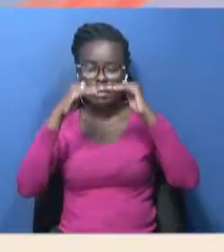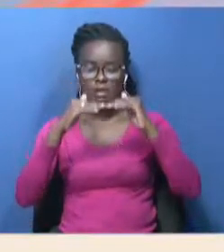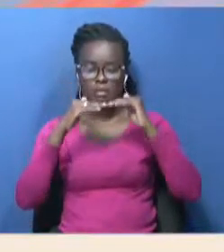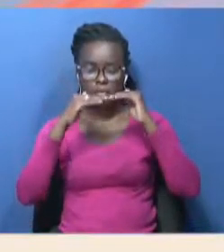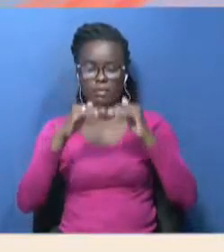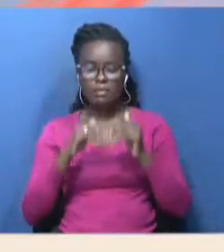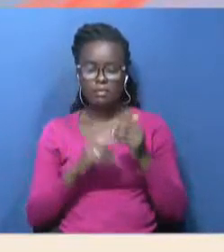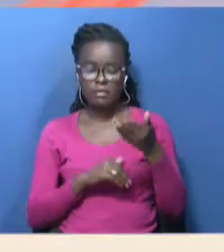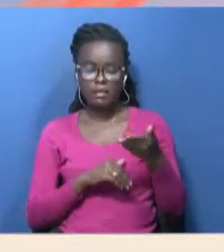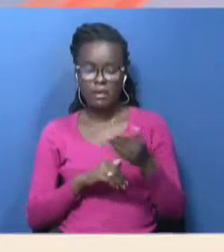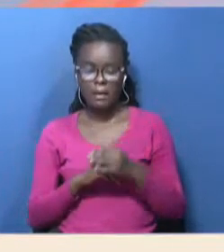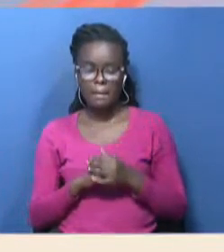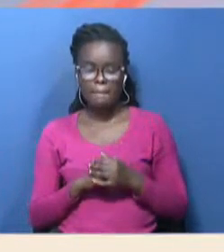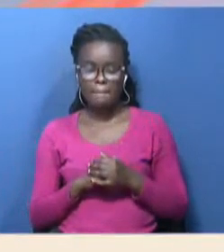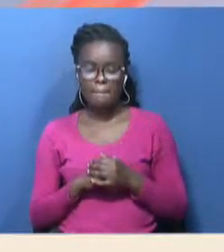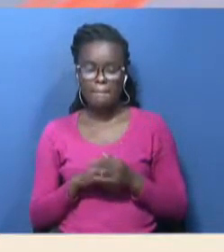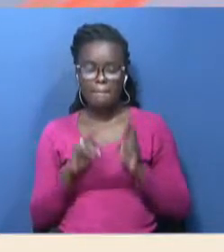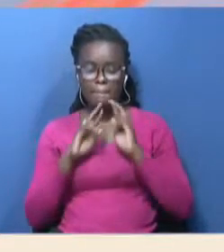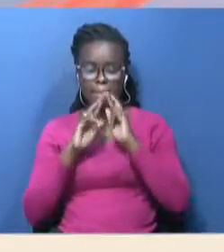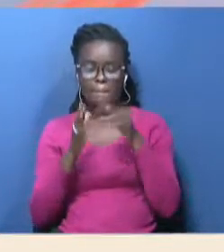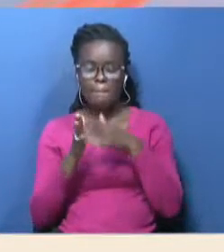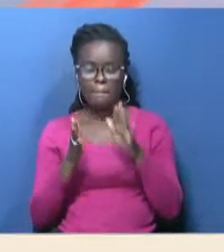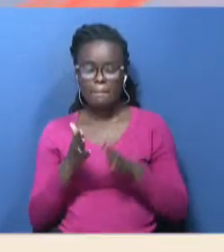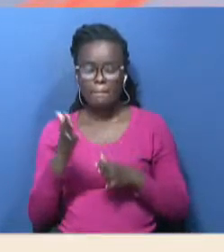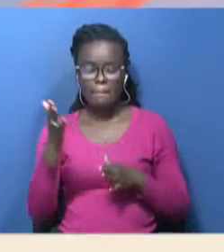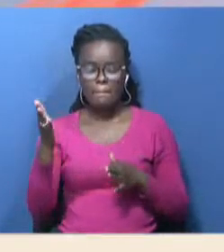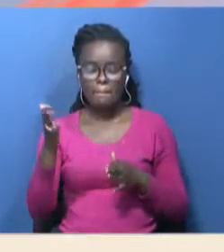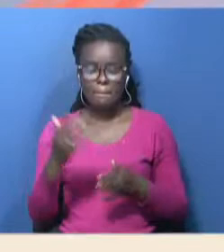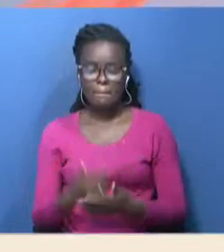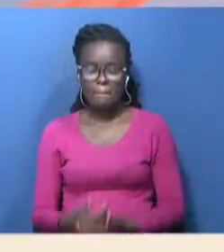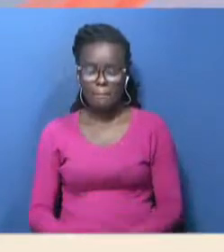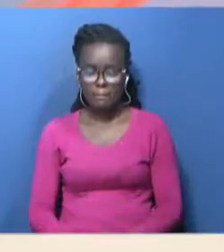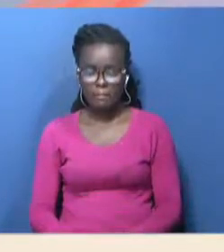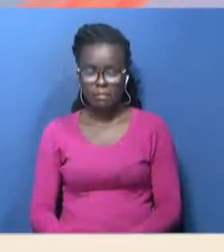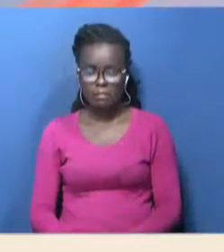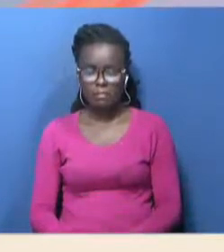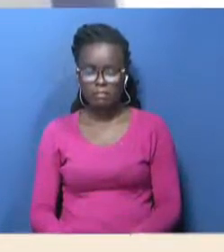njĩra nene mwena ũcio, ta ũrĩa mwandĩki witũ wa Mbui wa Njuguna aratũtarĩria.